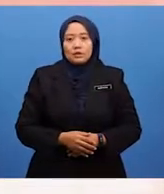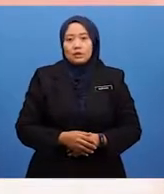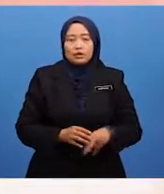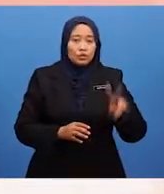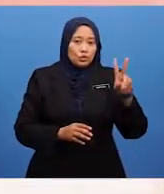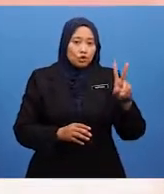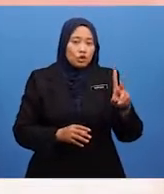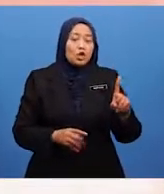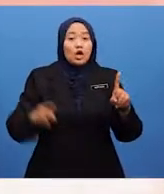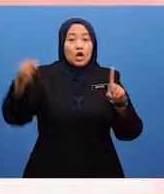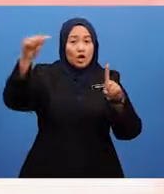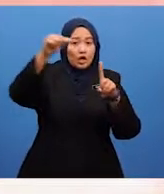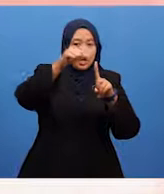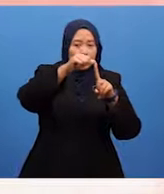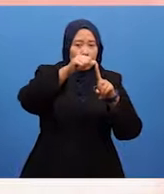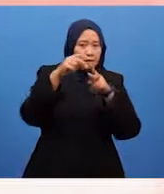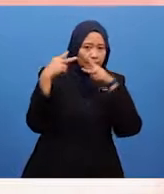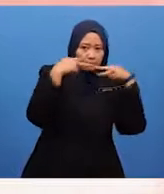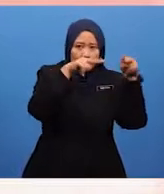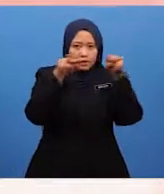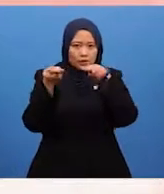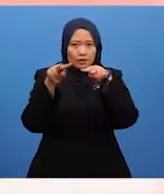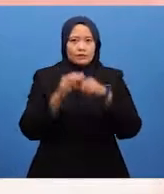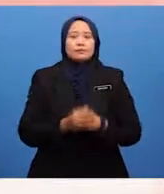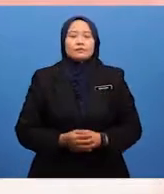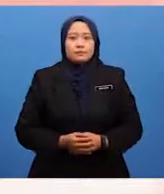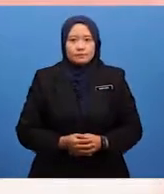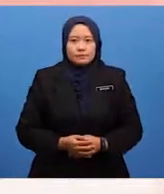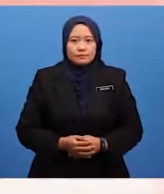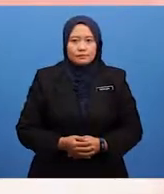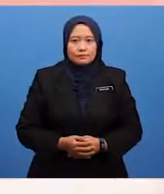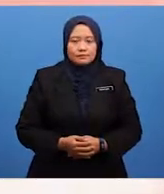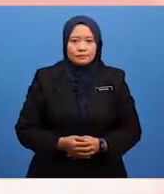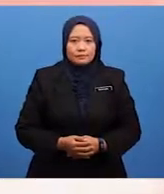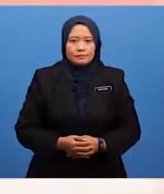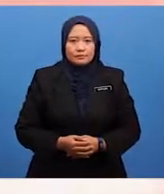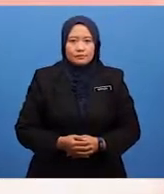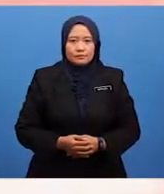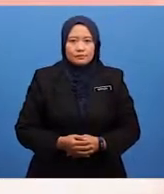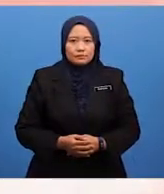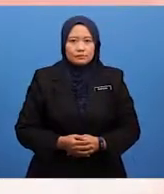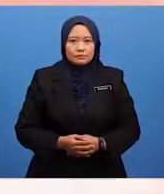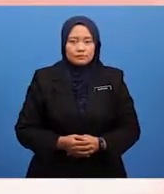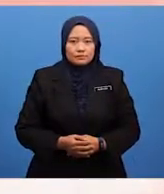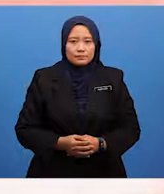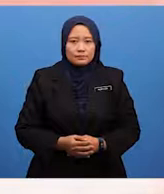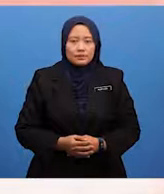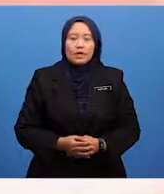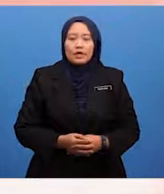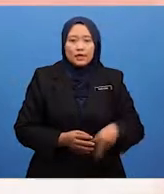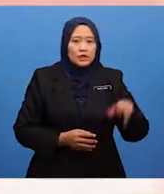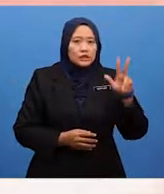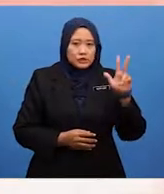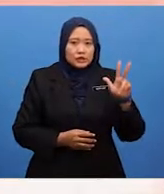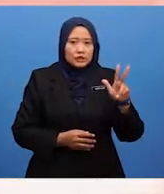pandangan ataupun fotografik projection ya juga dikenali sebagai luncuran ortografik dan yang